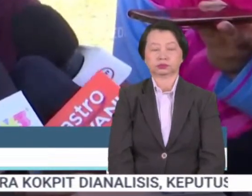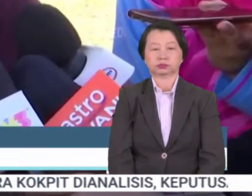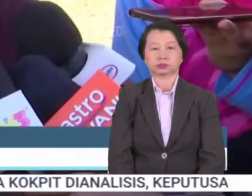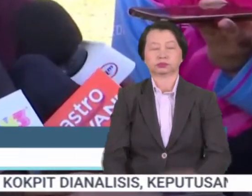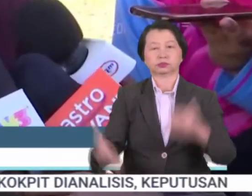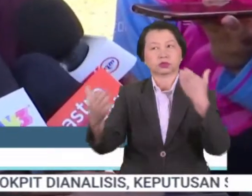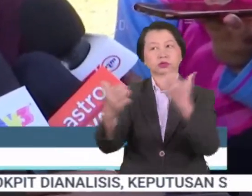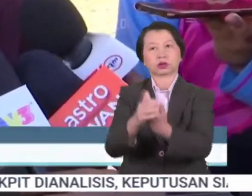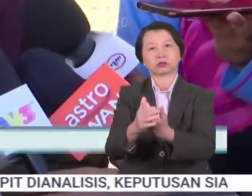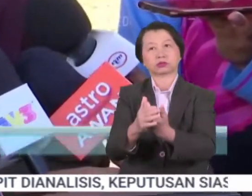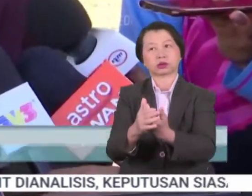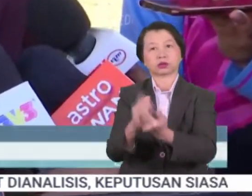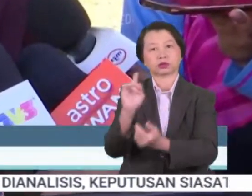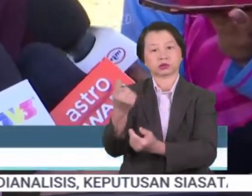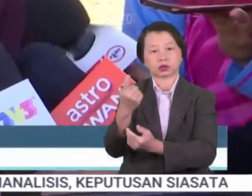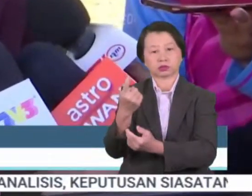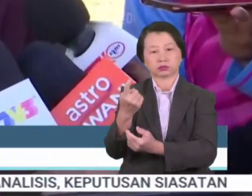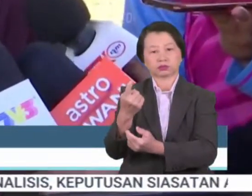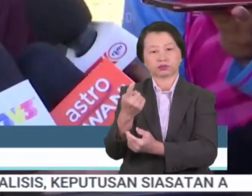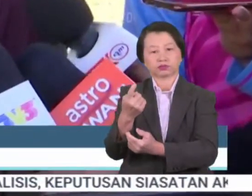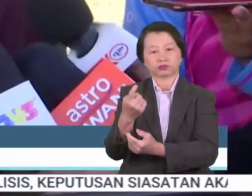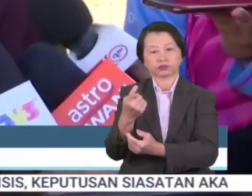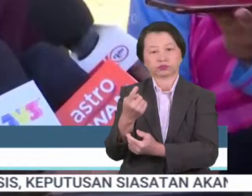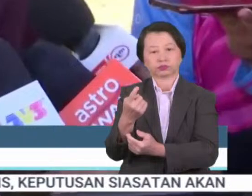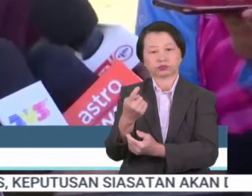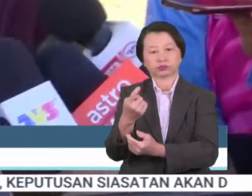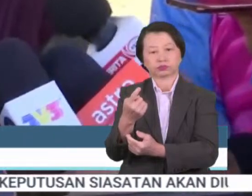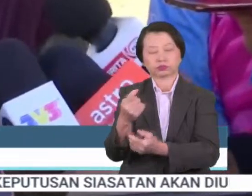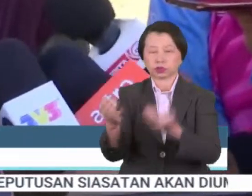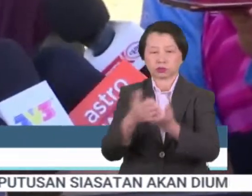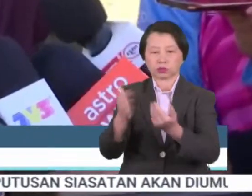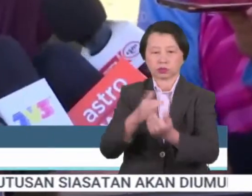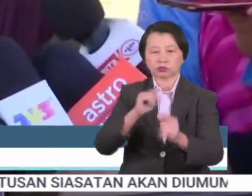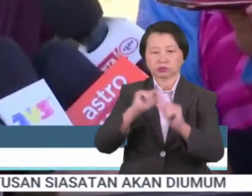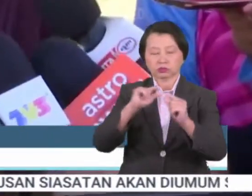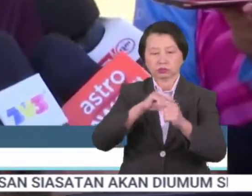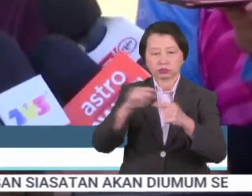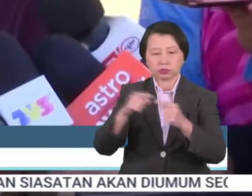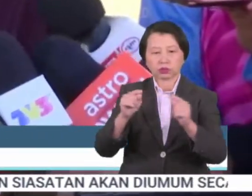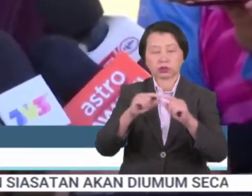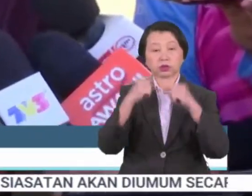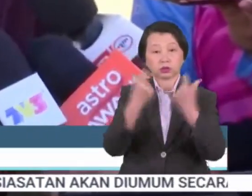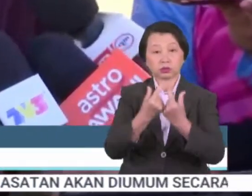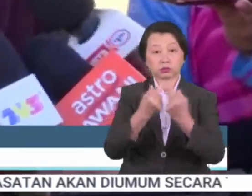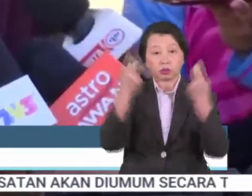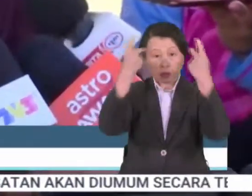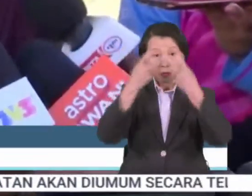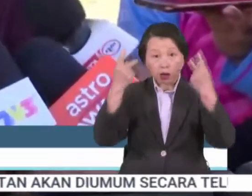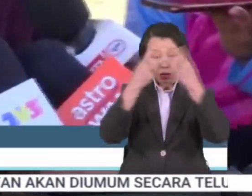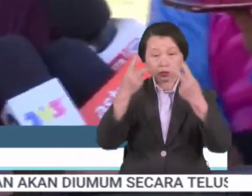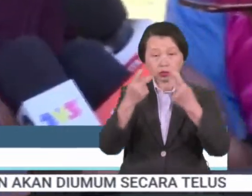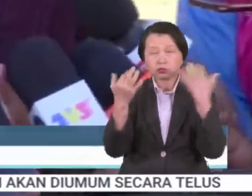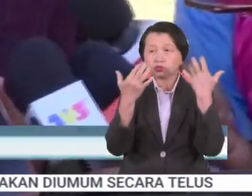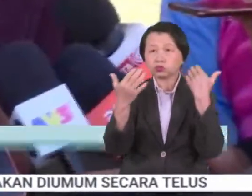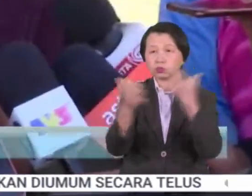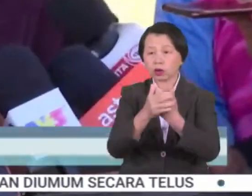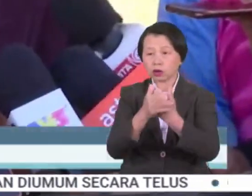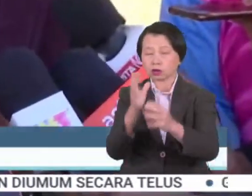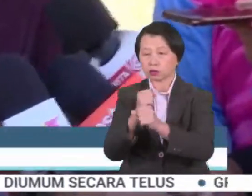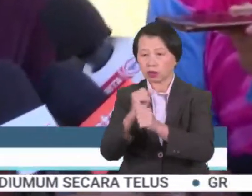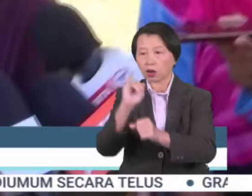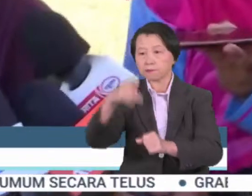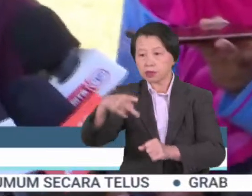sampai je memang sangat dipermudahkan bila grup Panda Abang sendiri tunggu kami pukul 5 pagi depan